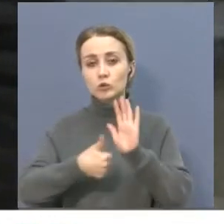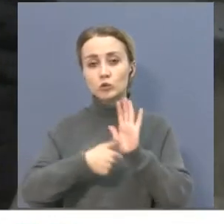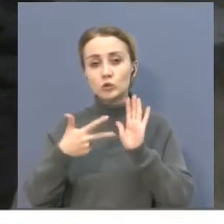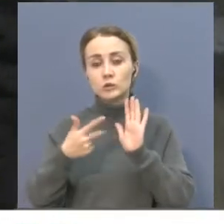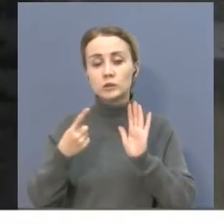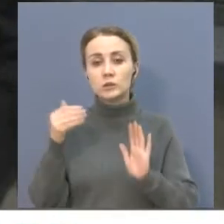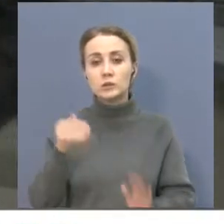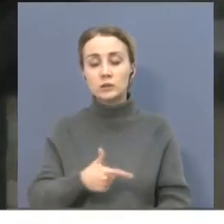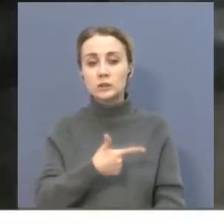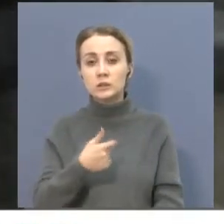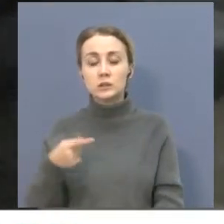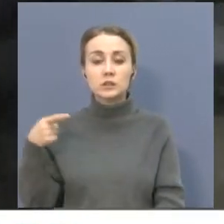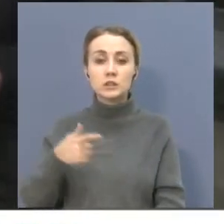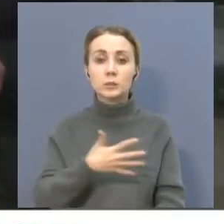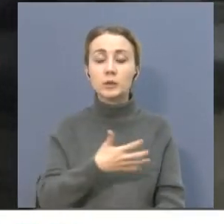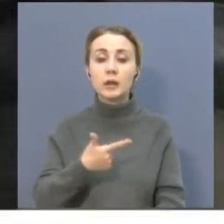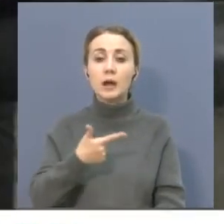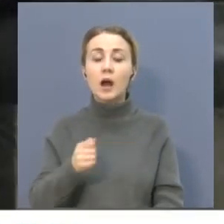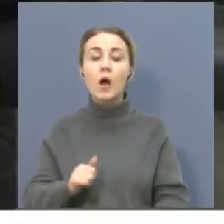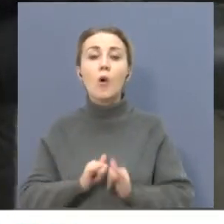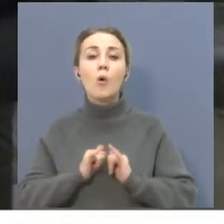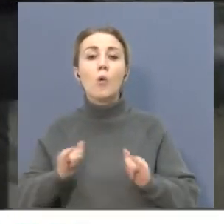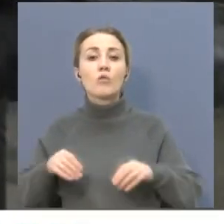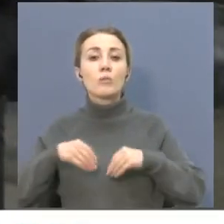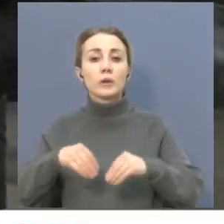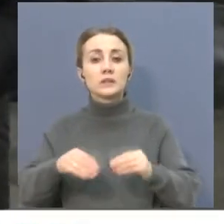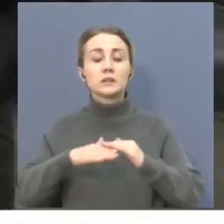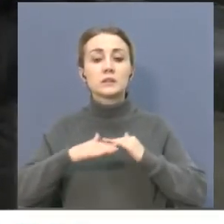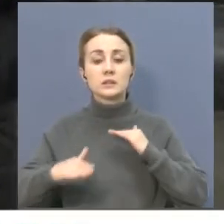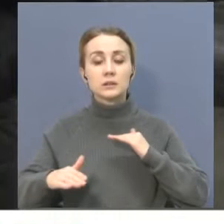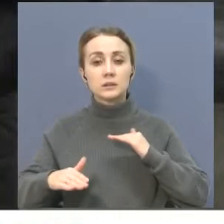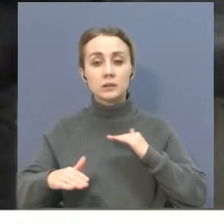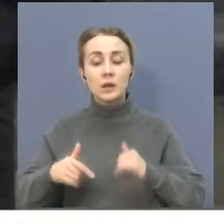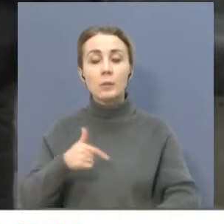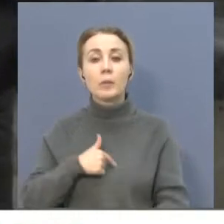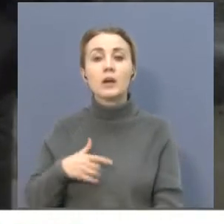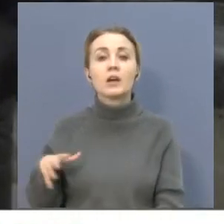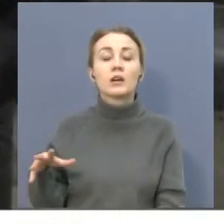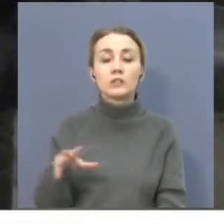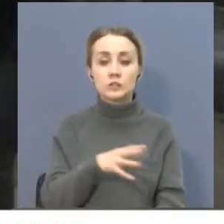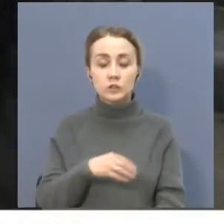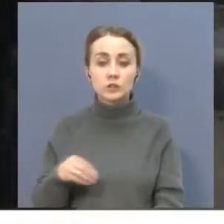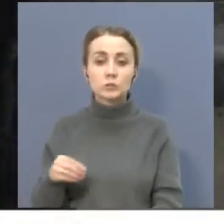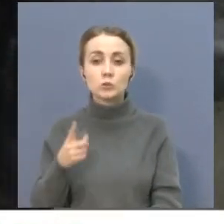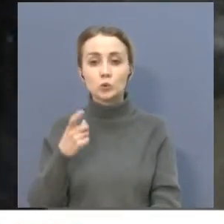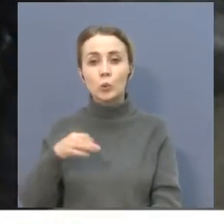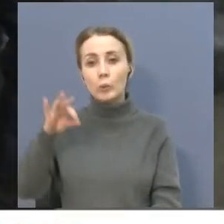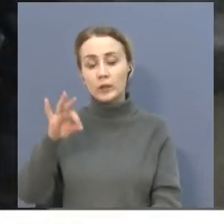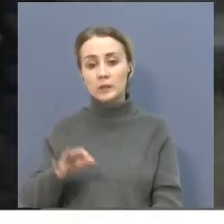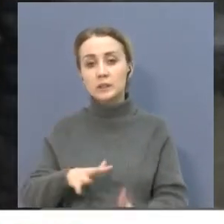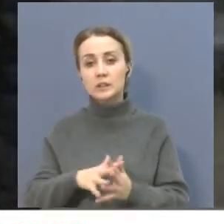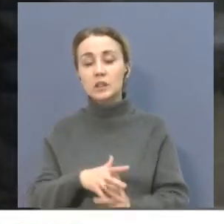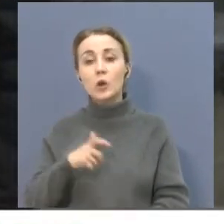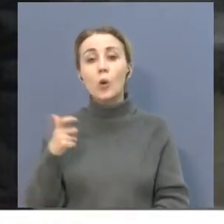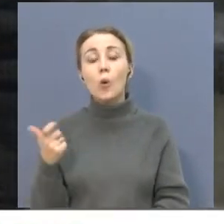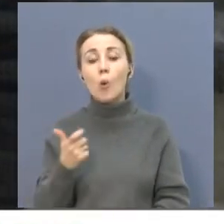қатысты барлық ауыл шаруашылығы субъектілеріне ескерту қағазын жібердік. 68 мың гектардай қаралды. Мал басына байланысты ара қатынасын айқындап алдық.